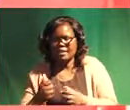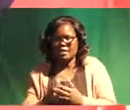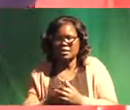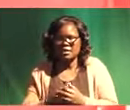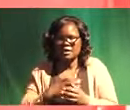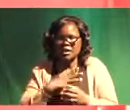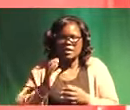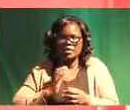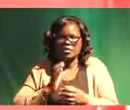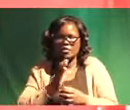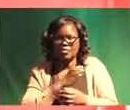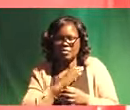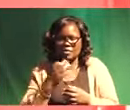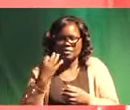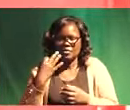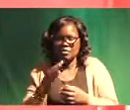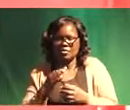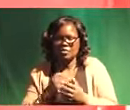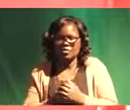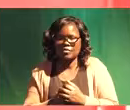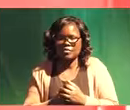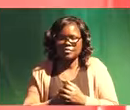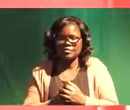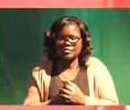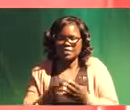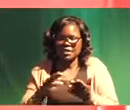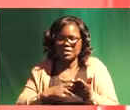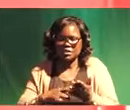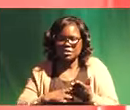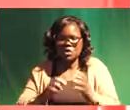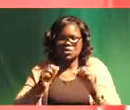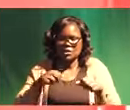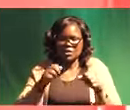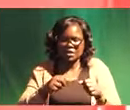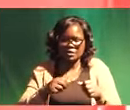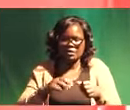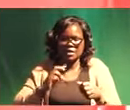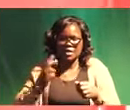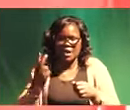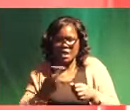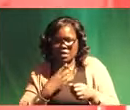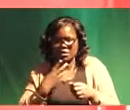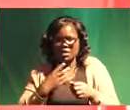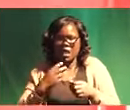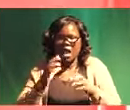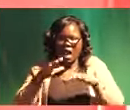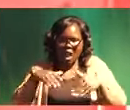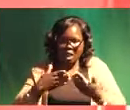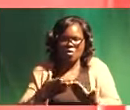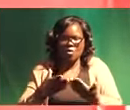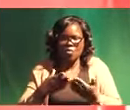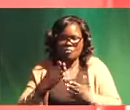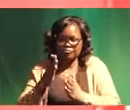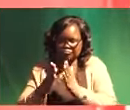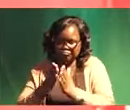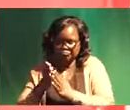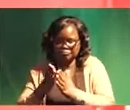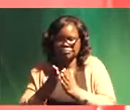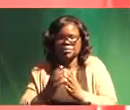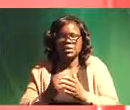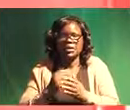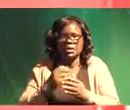na kamati ya delegated legislation kukubaliana na sisi vile tutaweza kuboresha kilimo